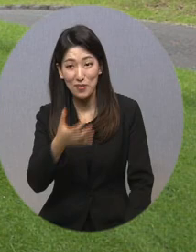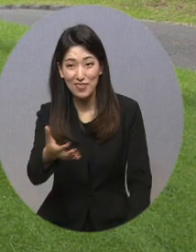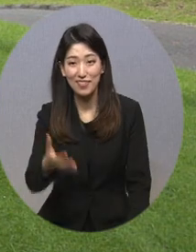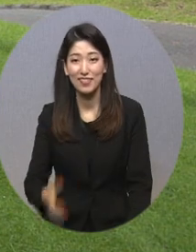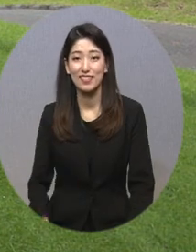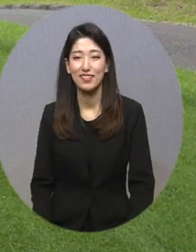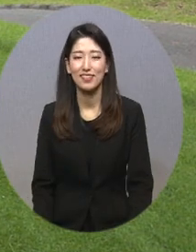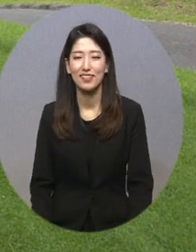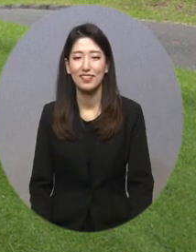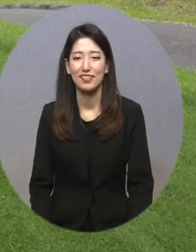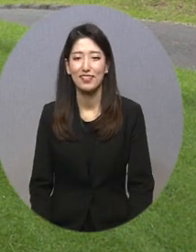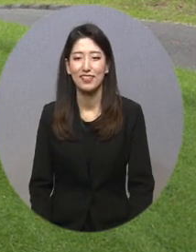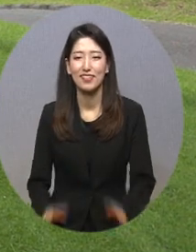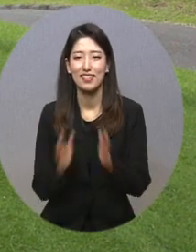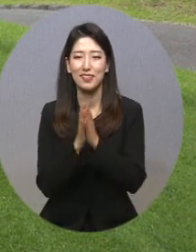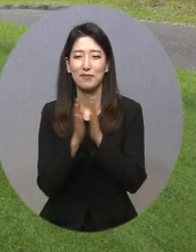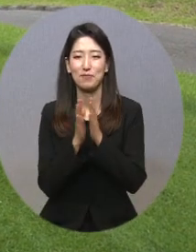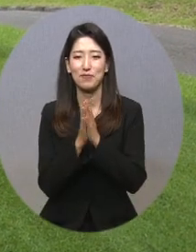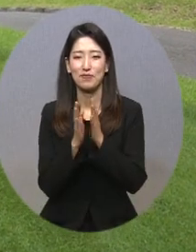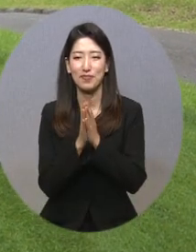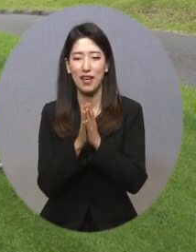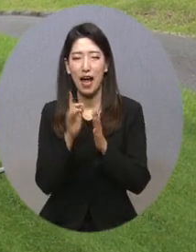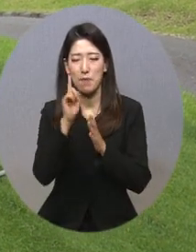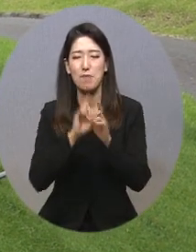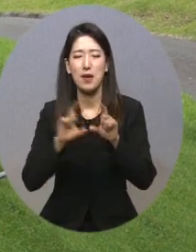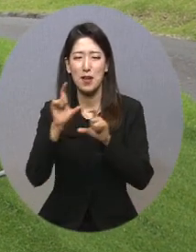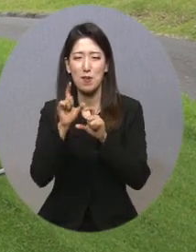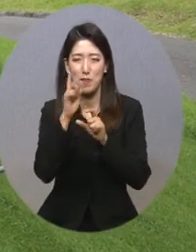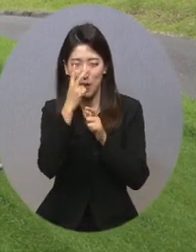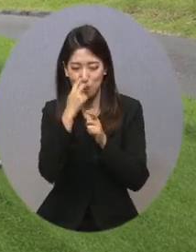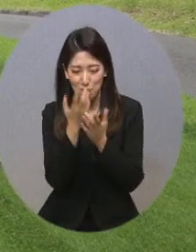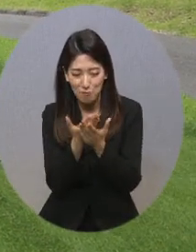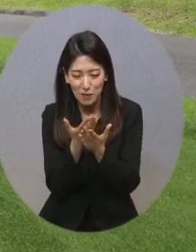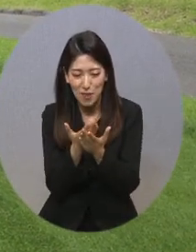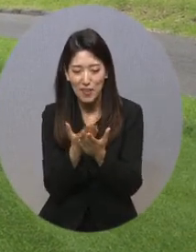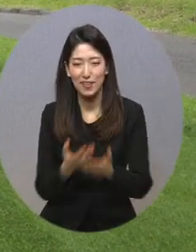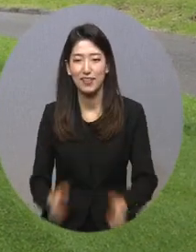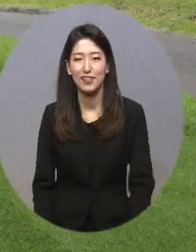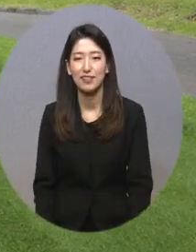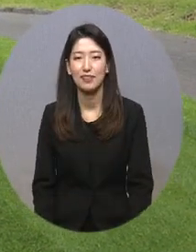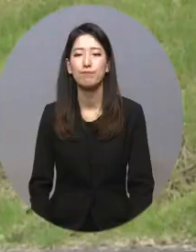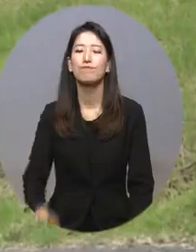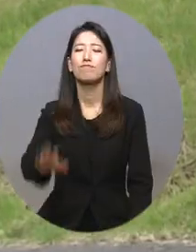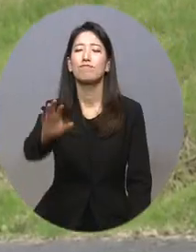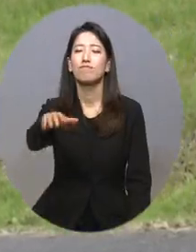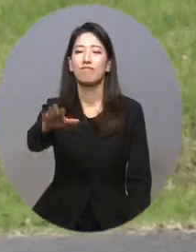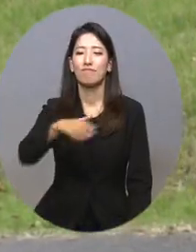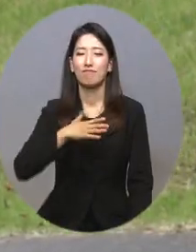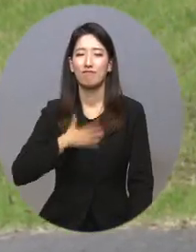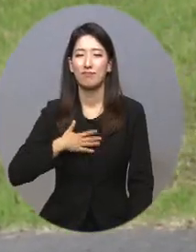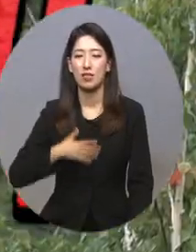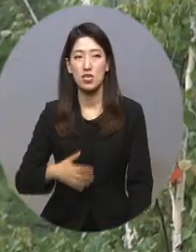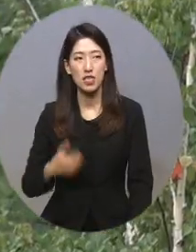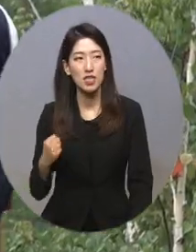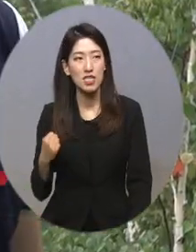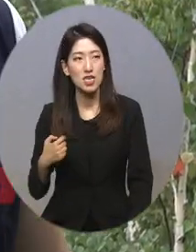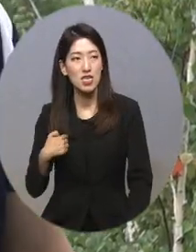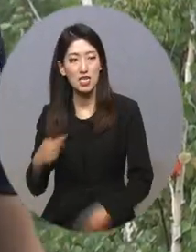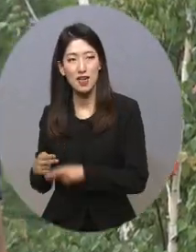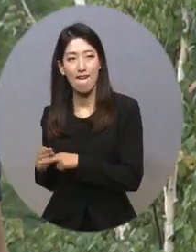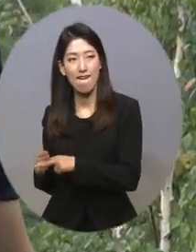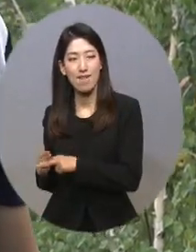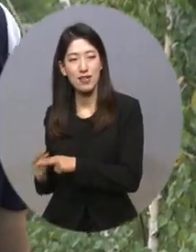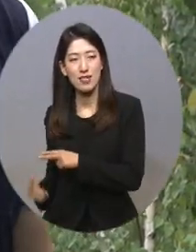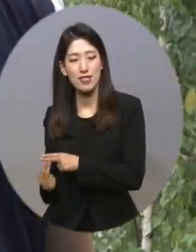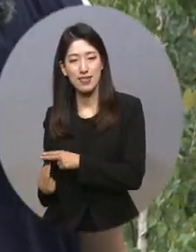봐주세요. 네네네네네. 대단하지 않습니다. 어, 이제. 그래. 어, 표정이 지금 안 달라졌어. 장난 아니야, 이제.